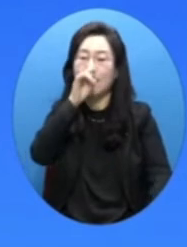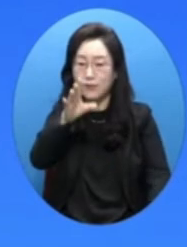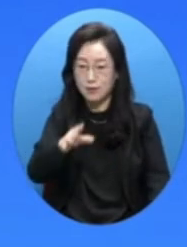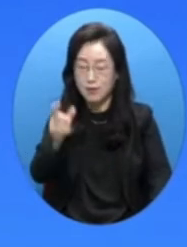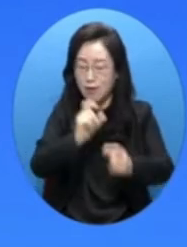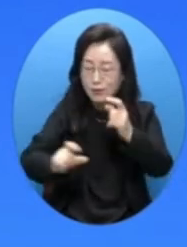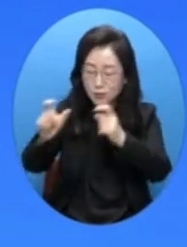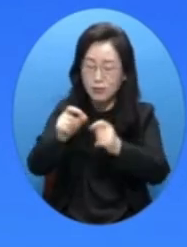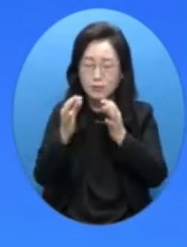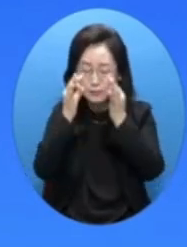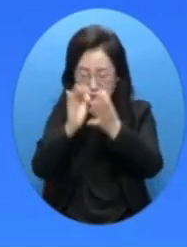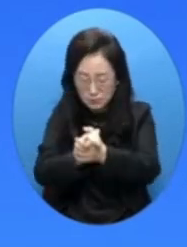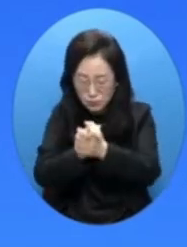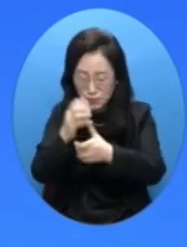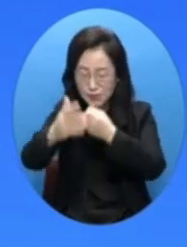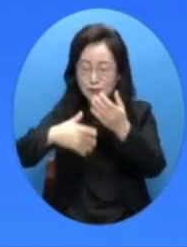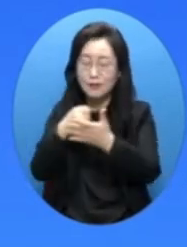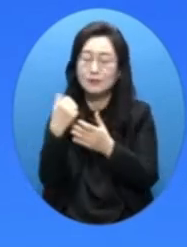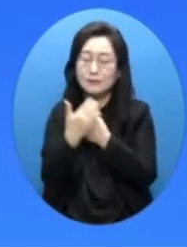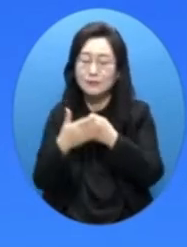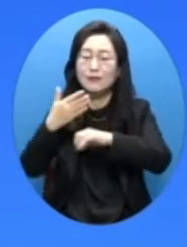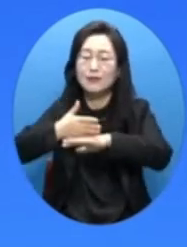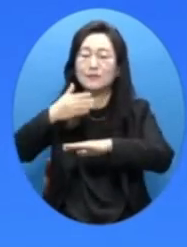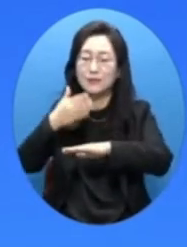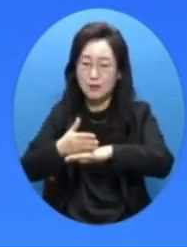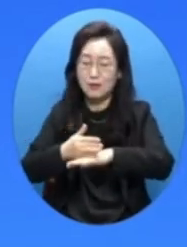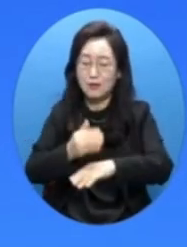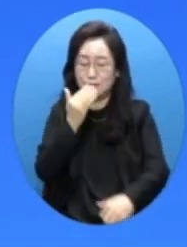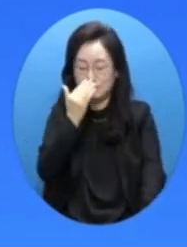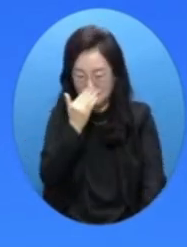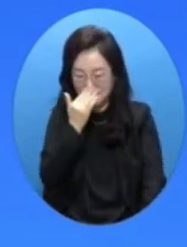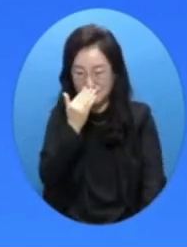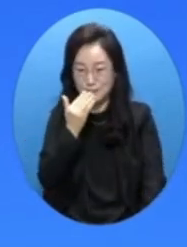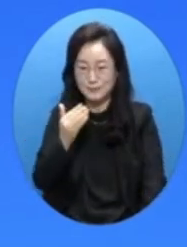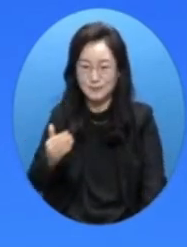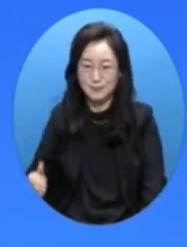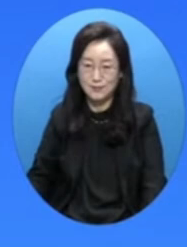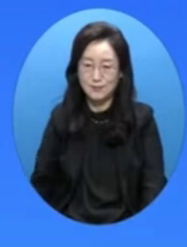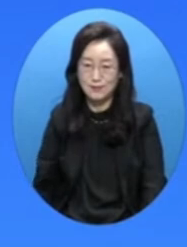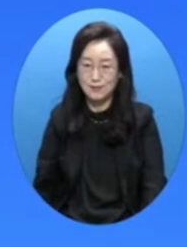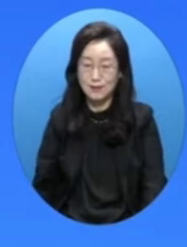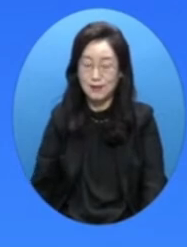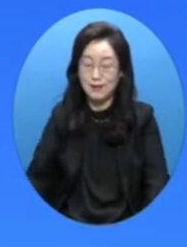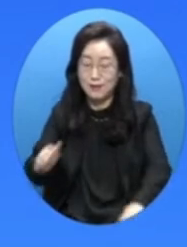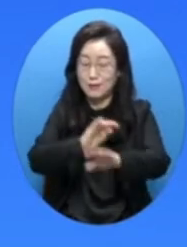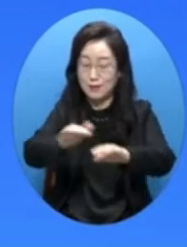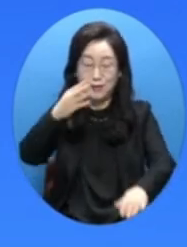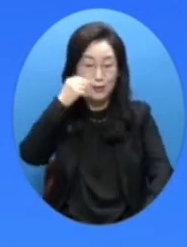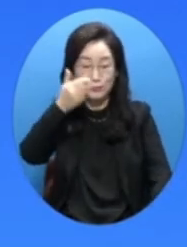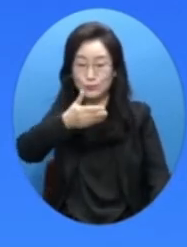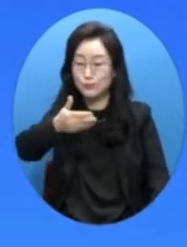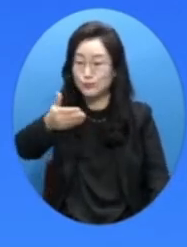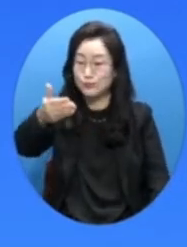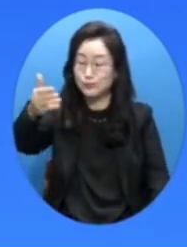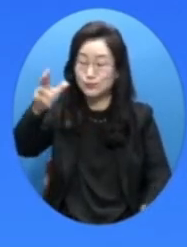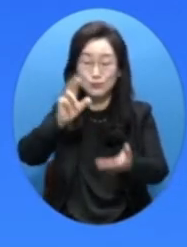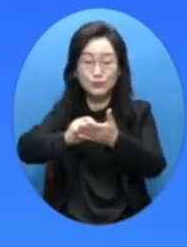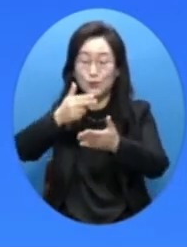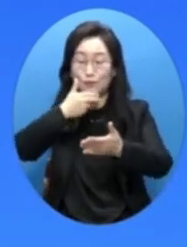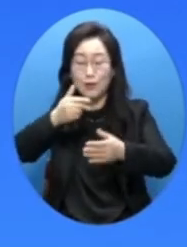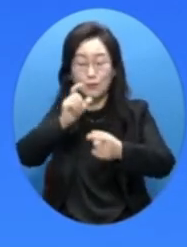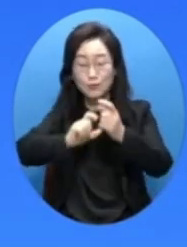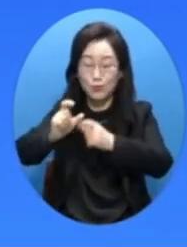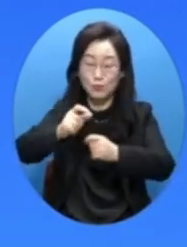또 엎드려 기도하고 하나님의 은혜에 감사하며 겸손해야 되는 것입니다 잘 될 때 문제가 없고